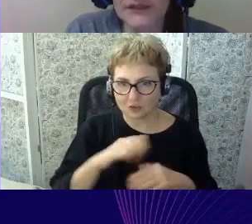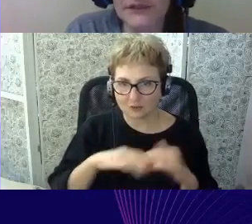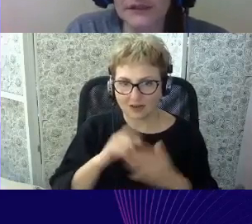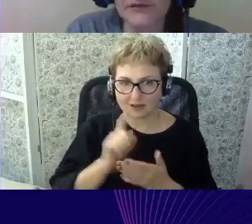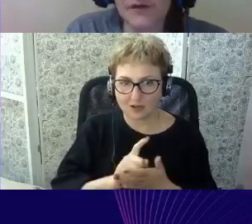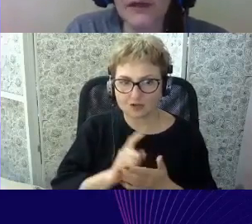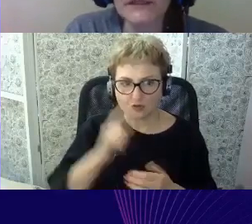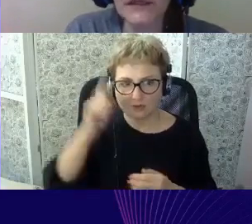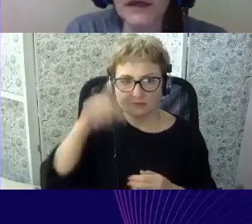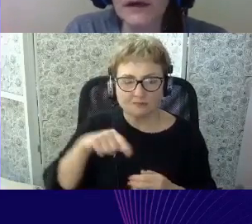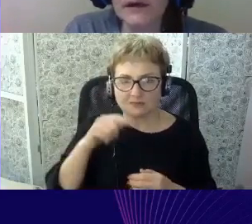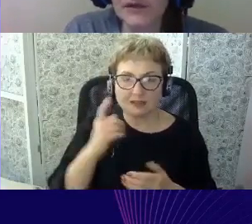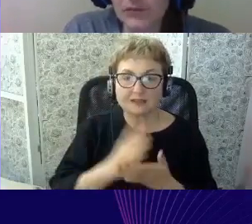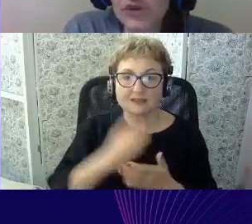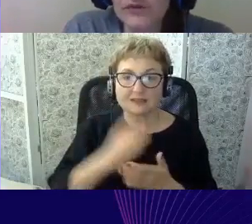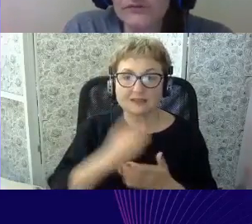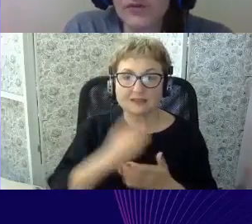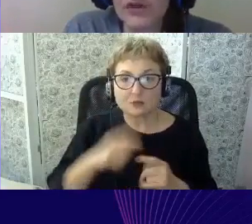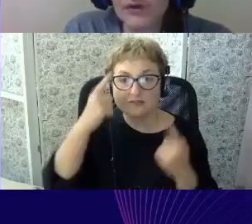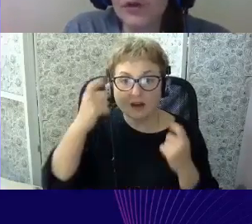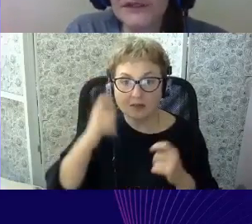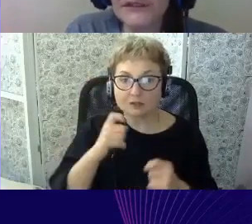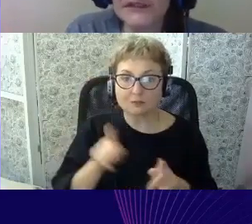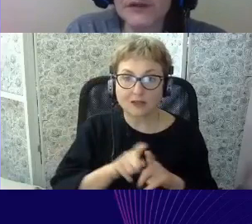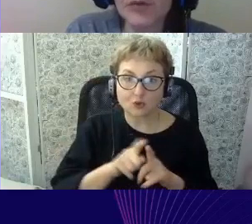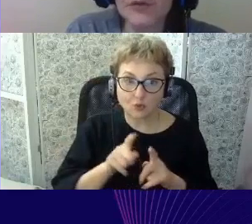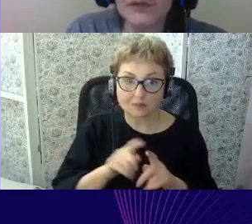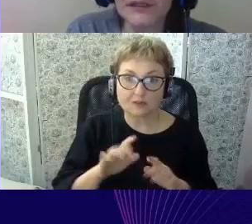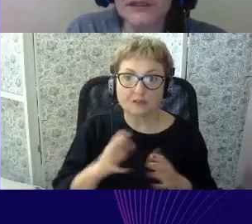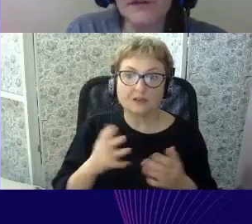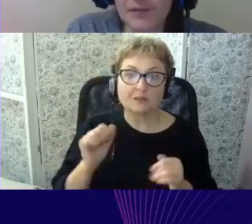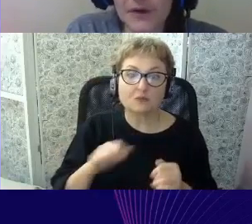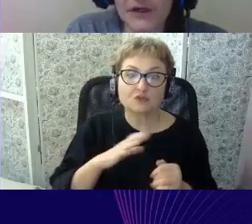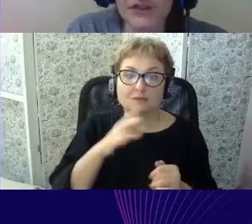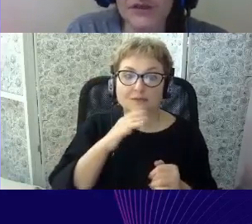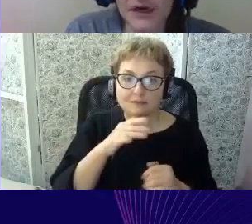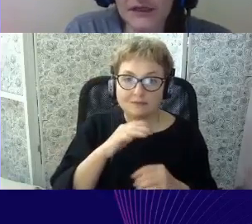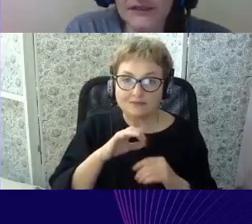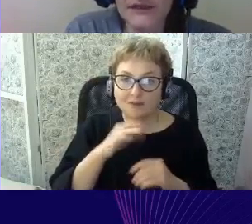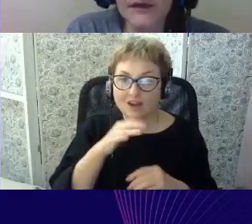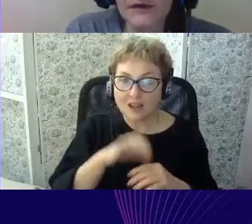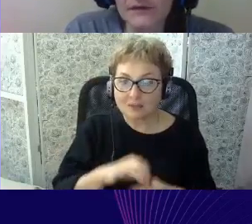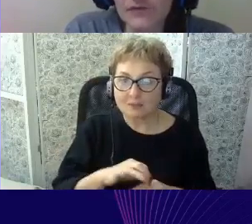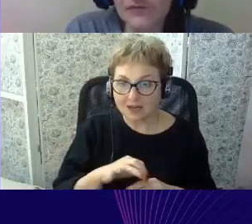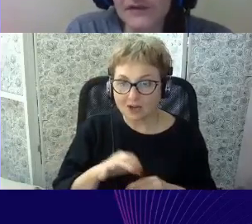должно обладать этой информацией, потому что, ну, опять же, подобный инцидент может произойти во время прохождения